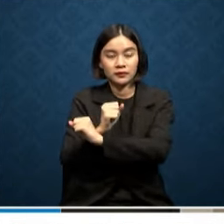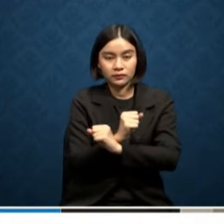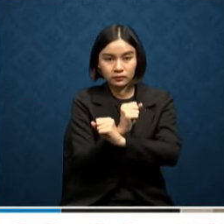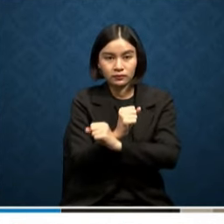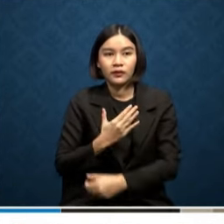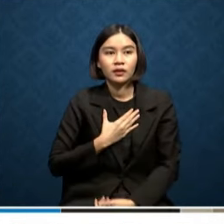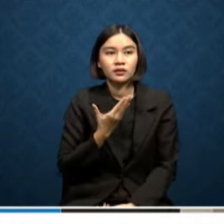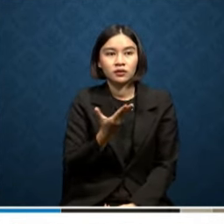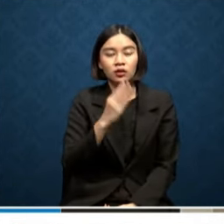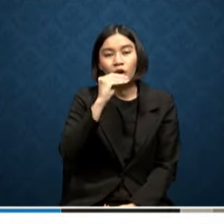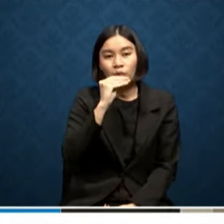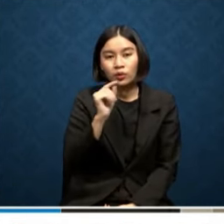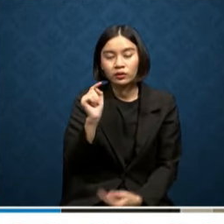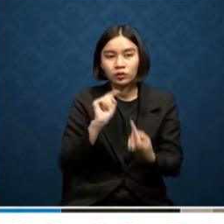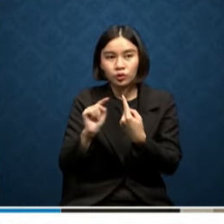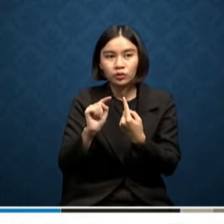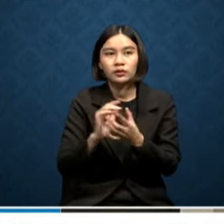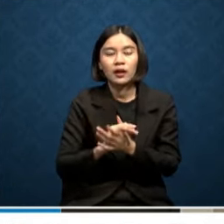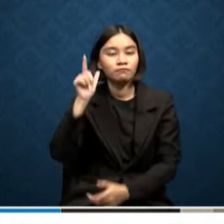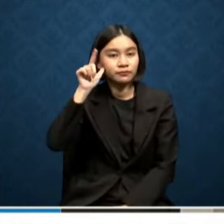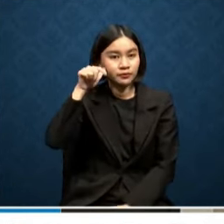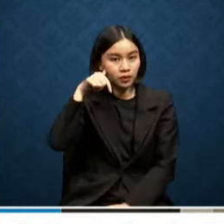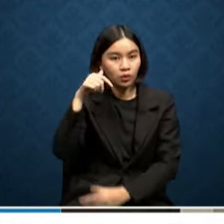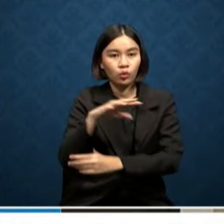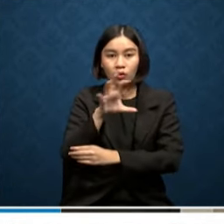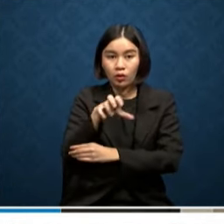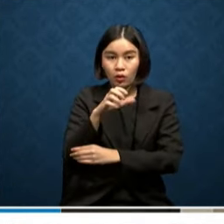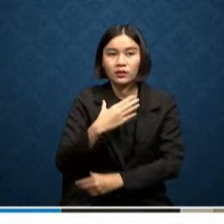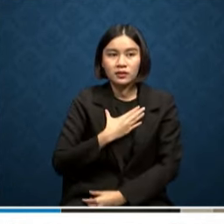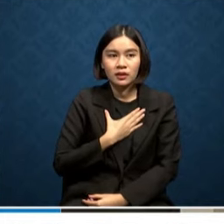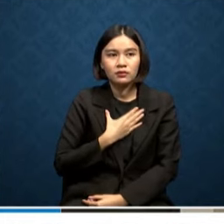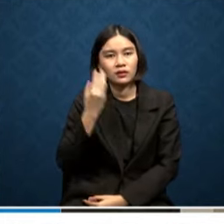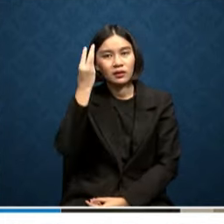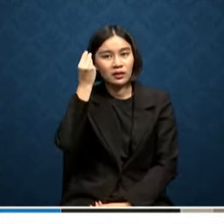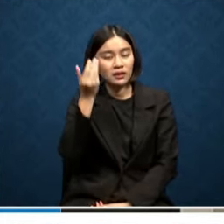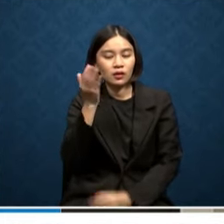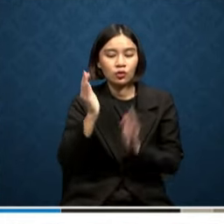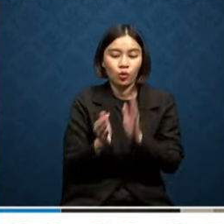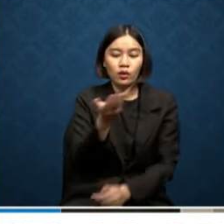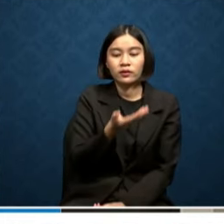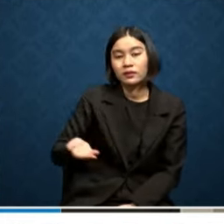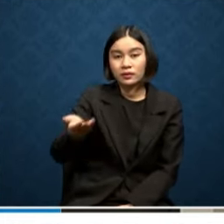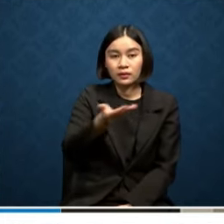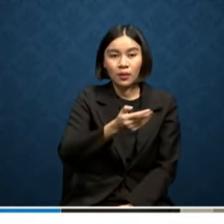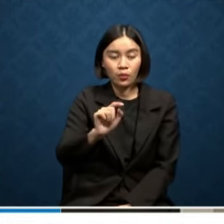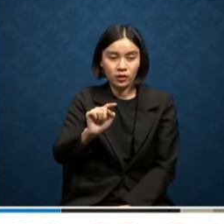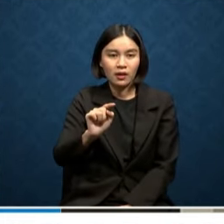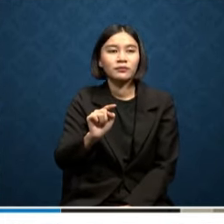ดิฉันขอพูดสั้นๆในเรื่องคอนเซ็นเตอร์นะคะฉันเองก็คือฉันคิดว่าทุกท่านที่นั่งอยู่ในที่นี้